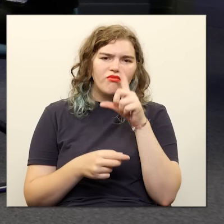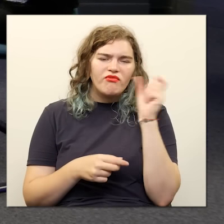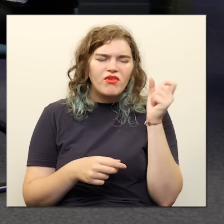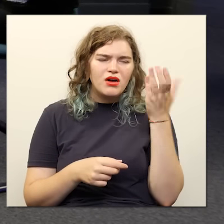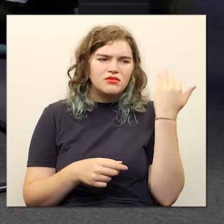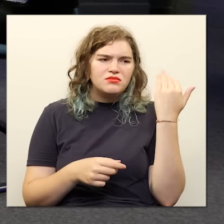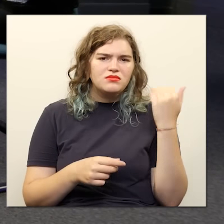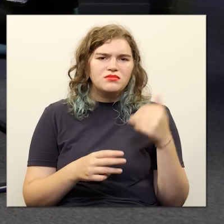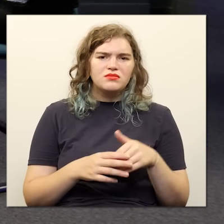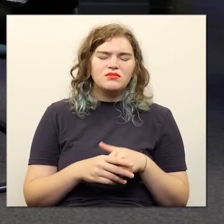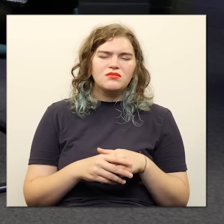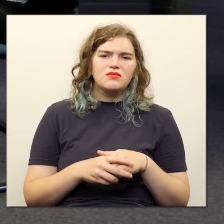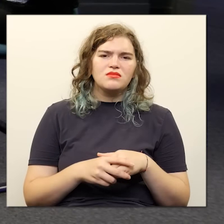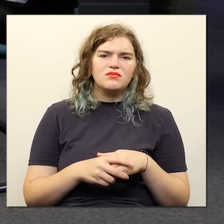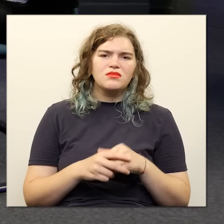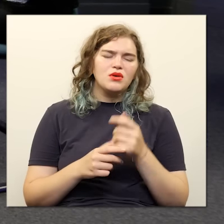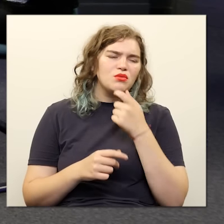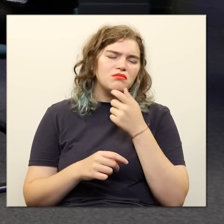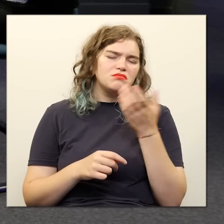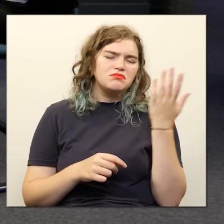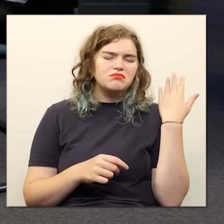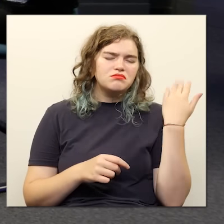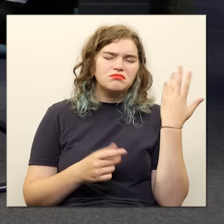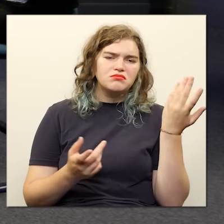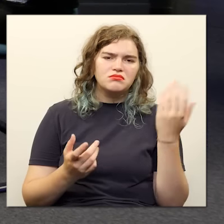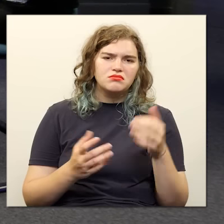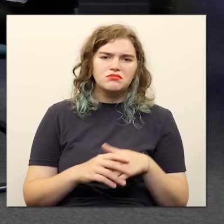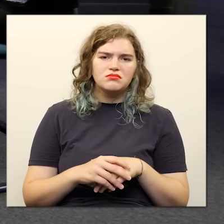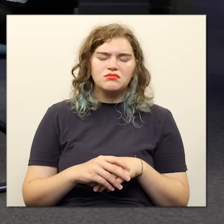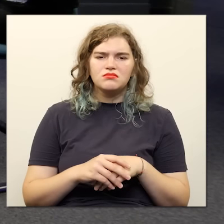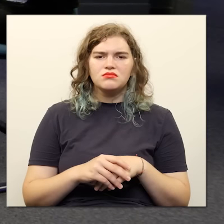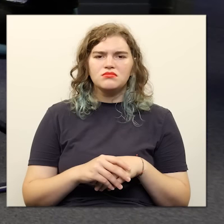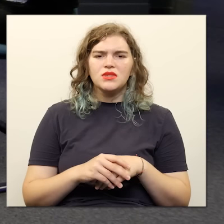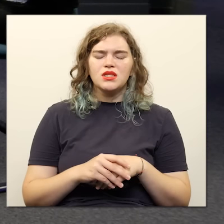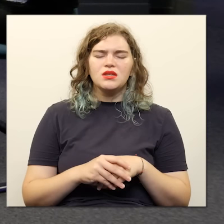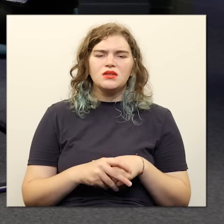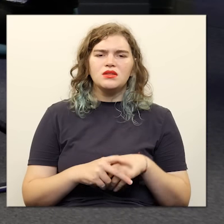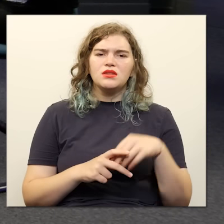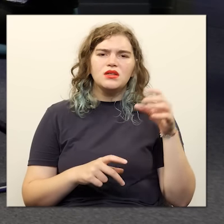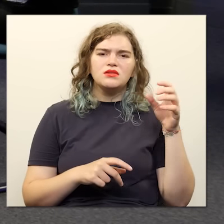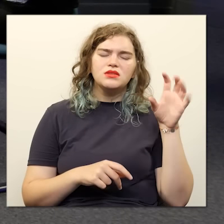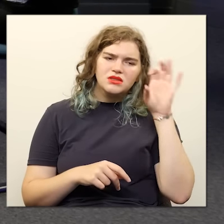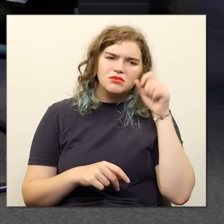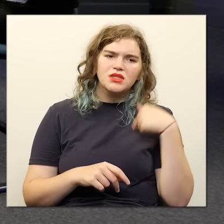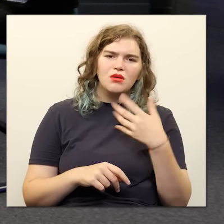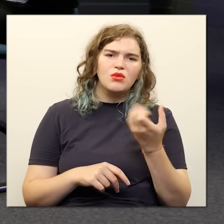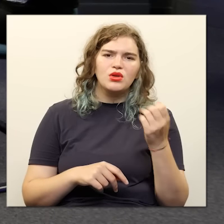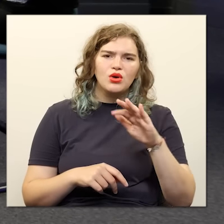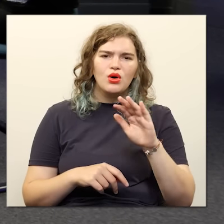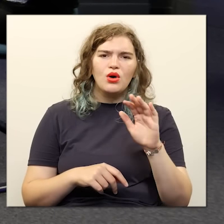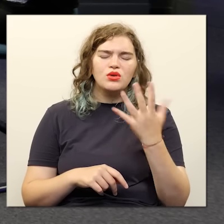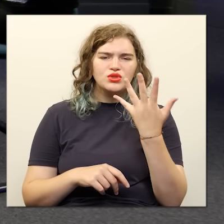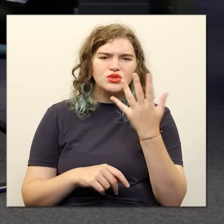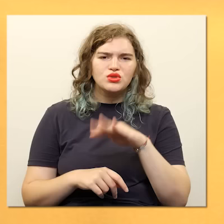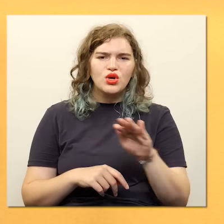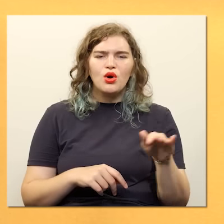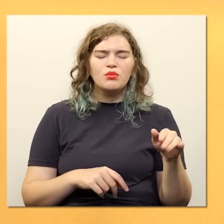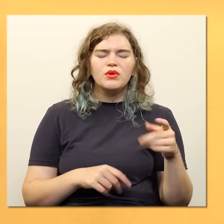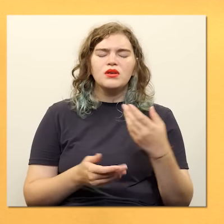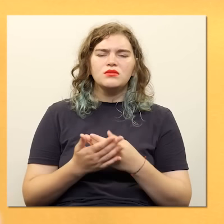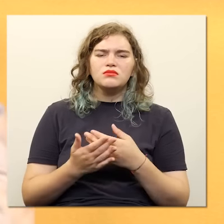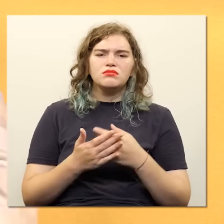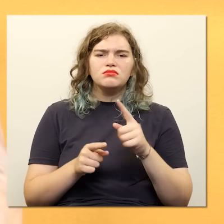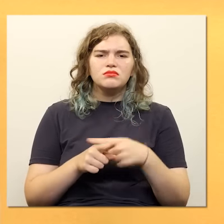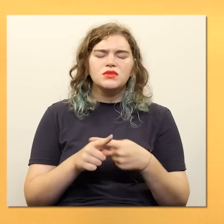vara lui, nu mai știu bine în ce an a fost, dar știu că am luat 5 copii de rom și i-am dus în tabără.